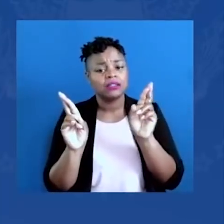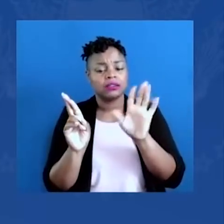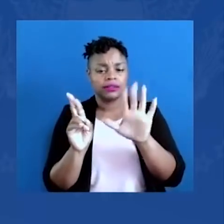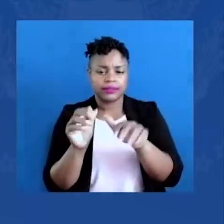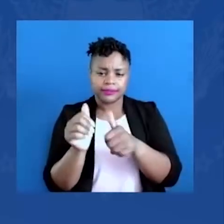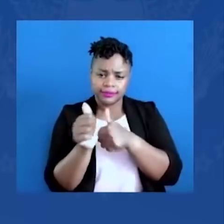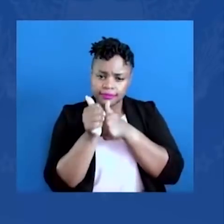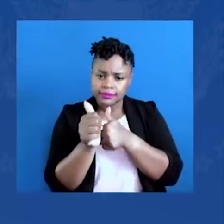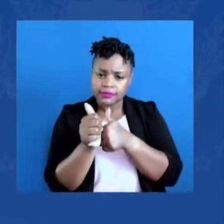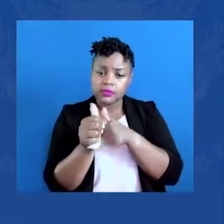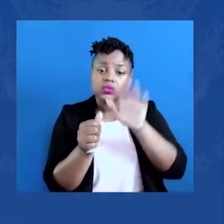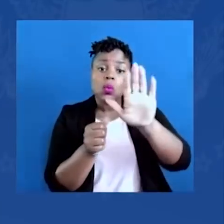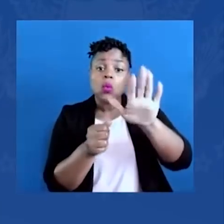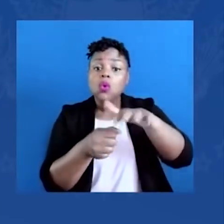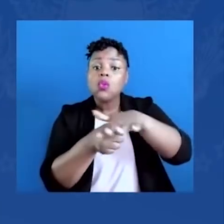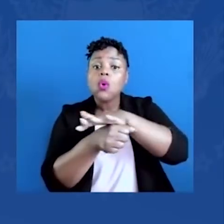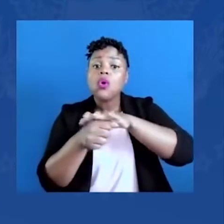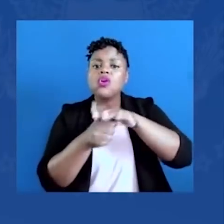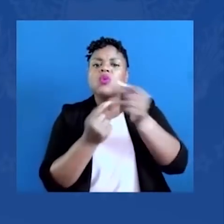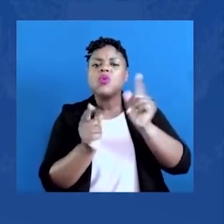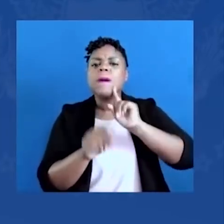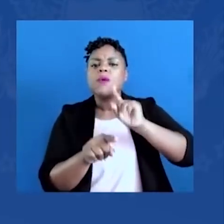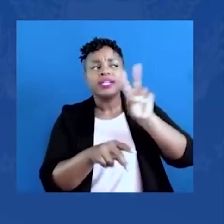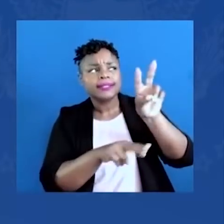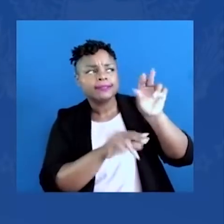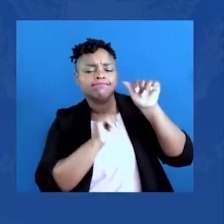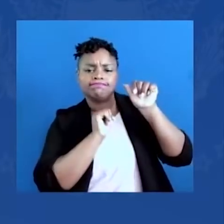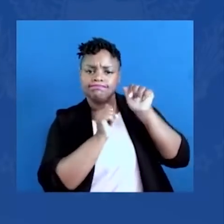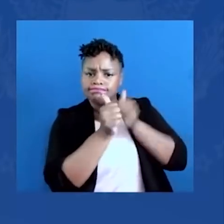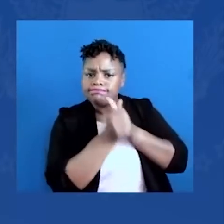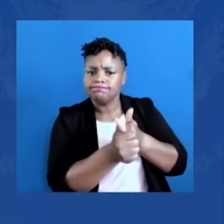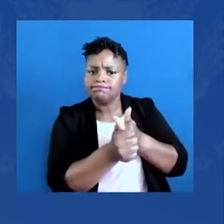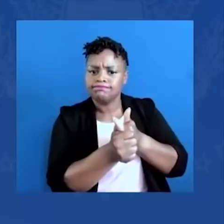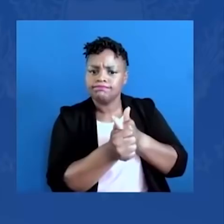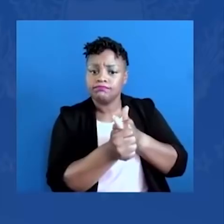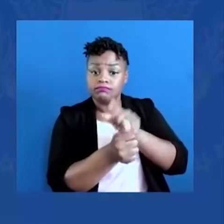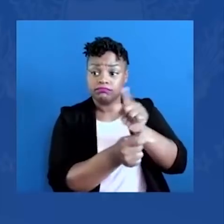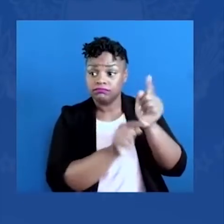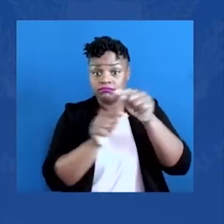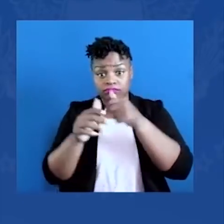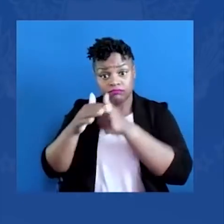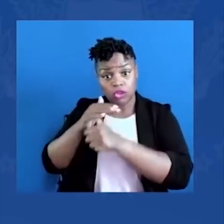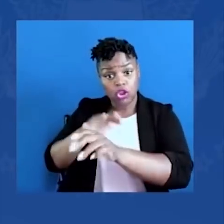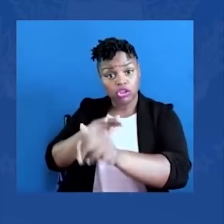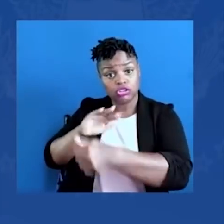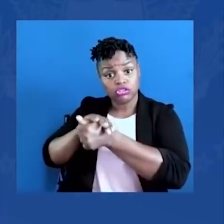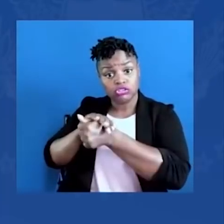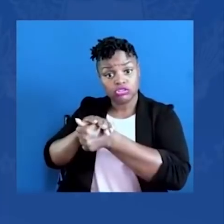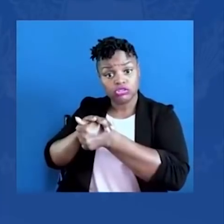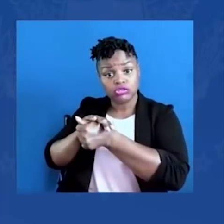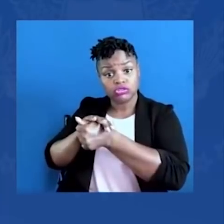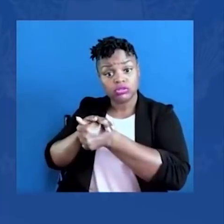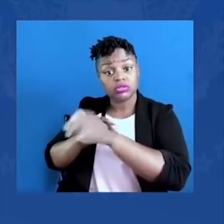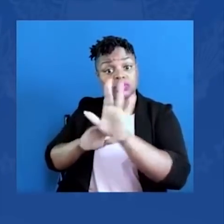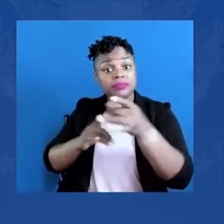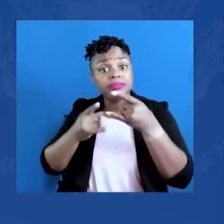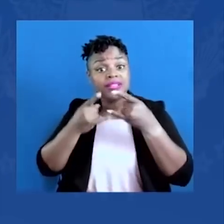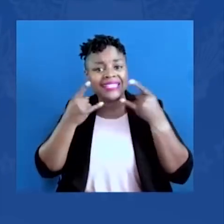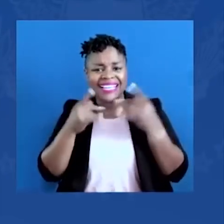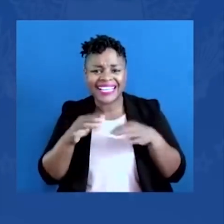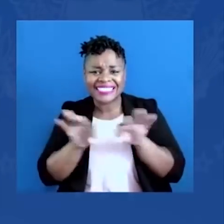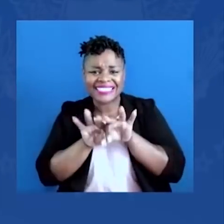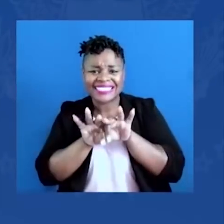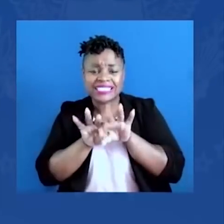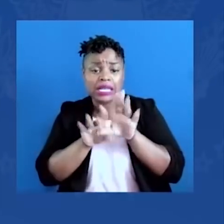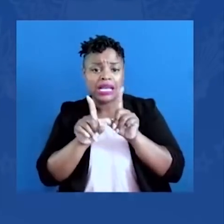هايان دوكومينتيا داس أولا شيغين إنا عدين أيان إن مسؤولين تدولاد السعودية كاتر سان إقعان أي كسيان دقالام ياشي فالكاسي جيستي إلا